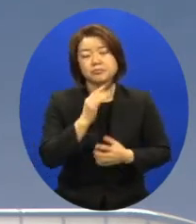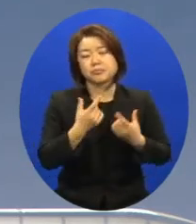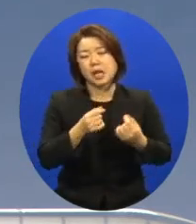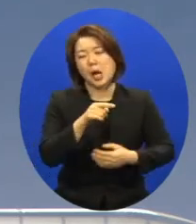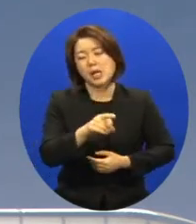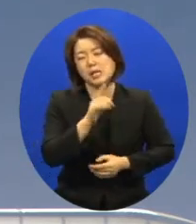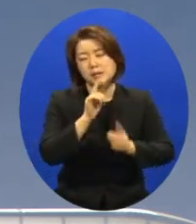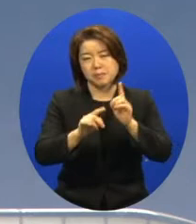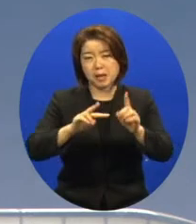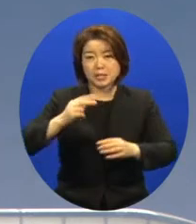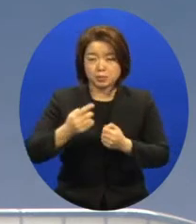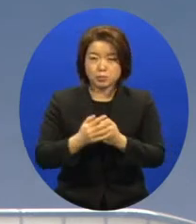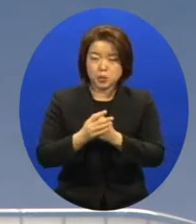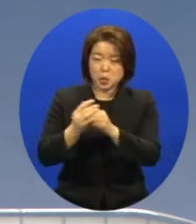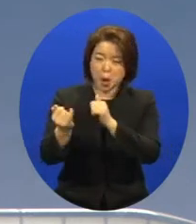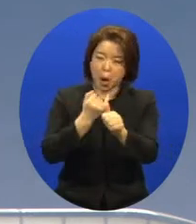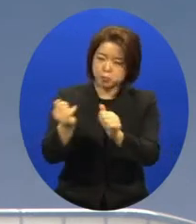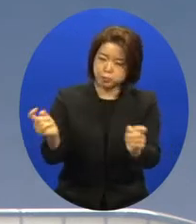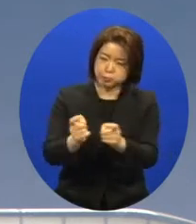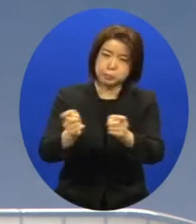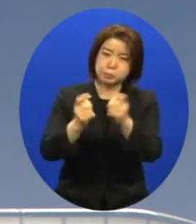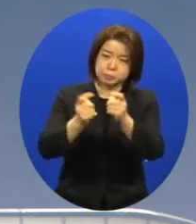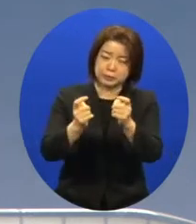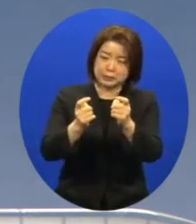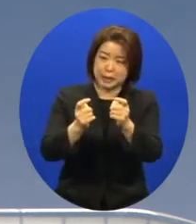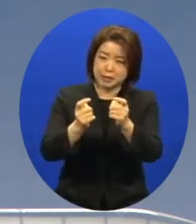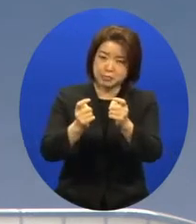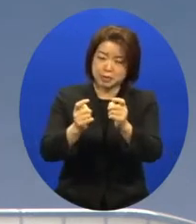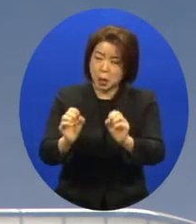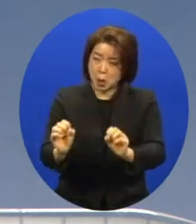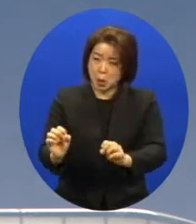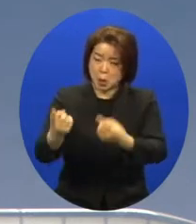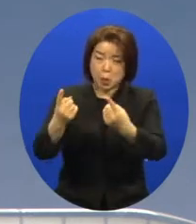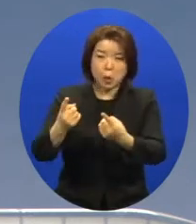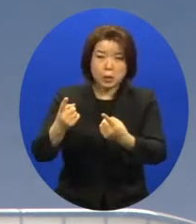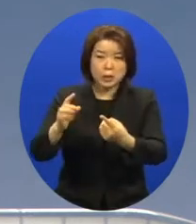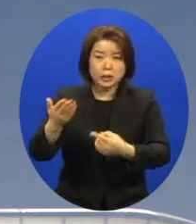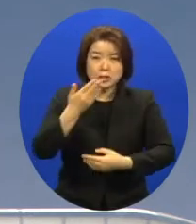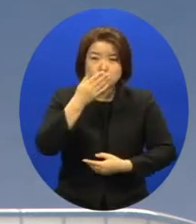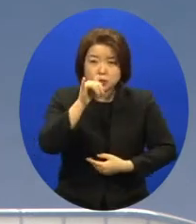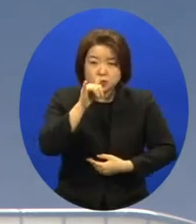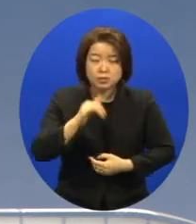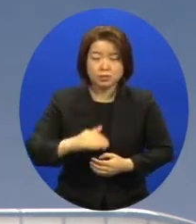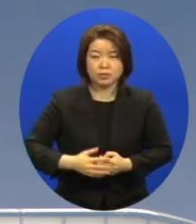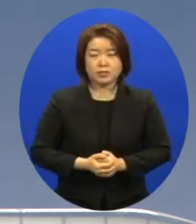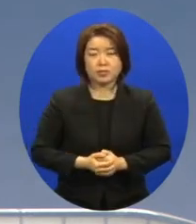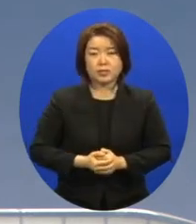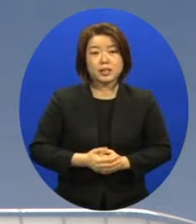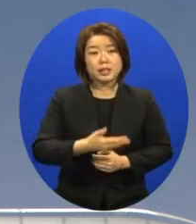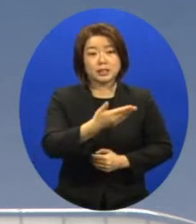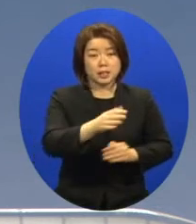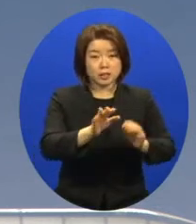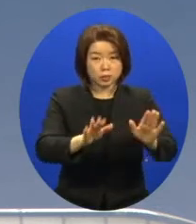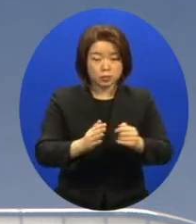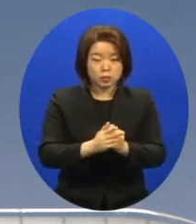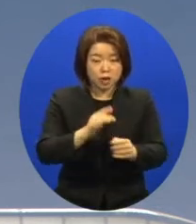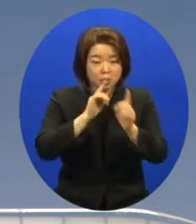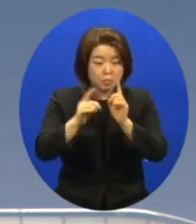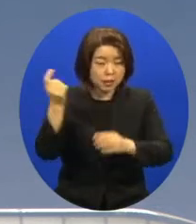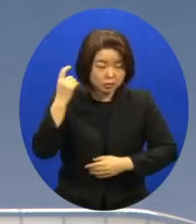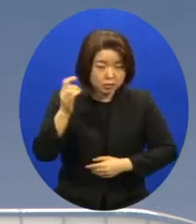조차도 부부 싸움에 빌미를 제공할 수 있다는 겁니다 당신 오늘 말씀